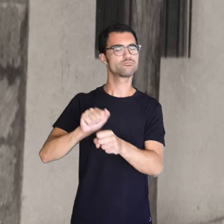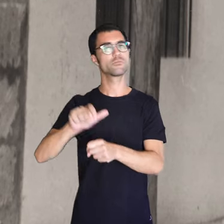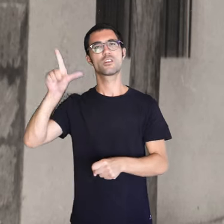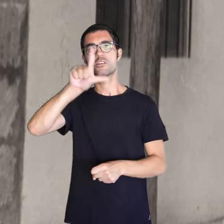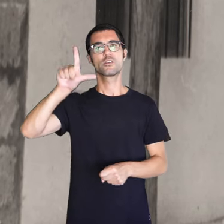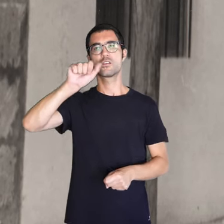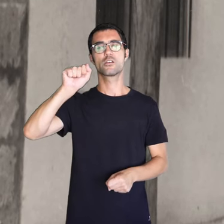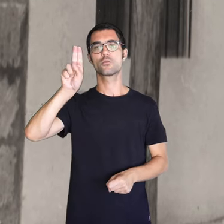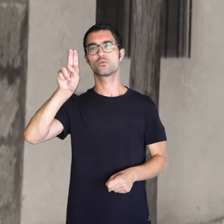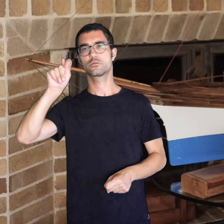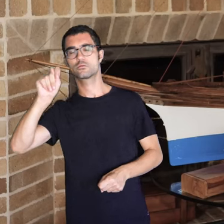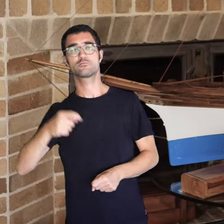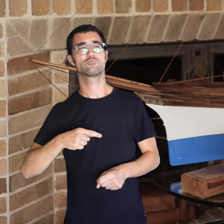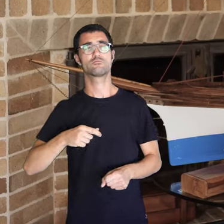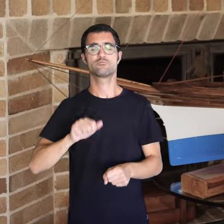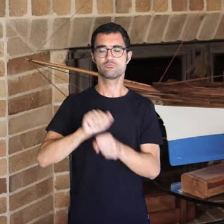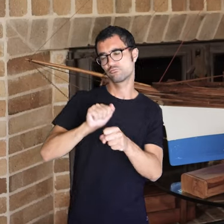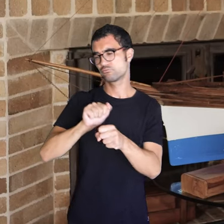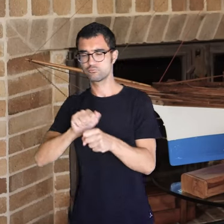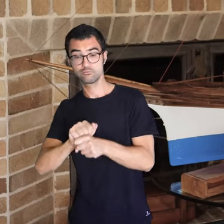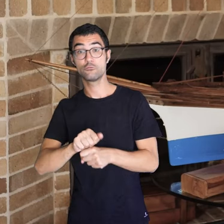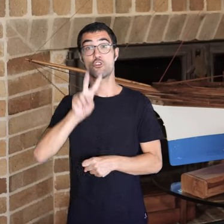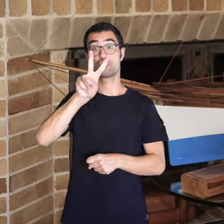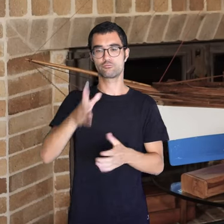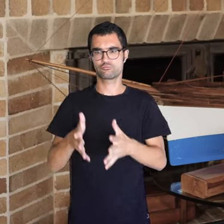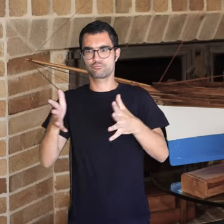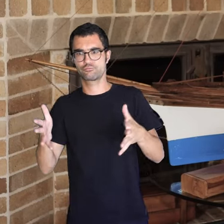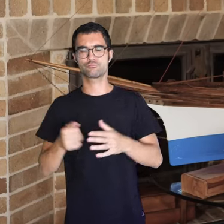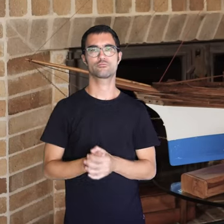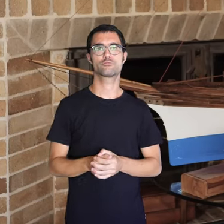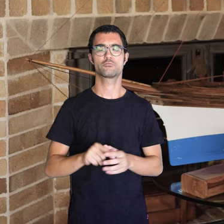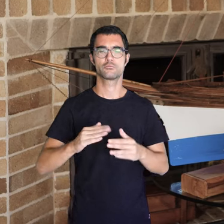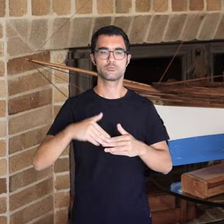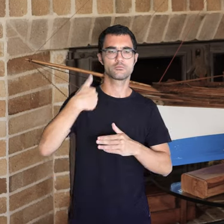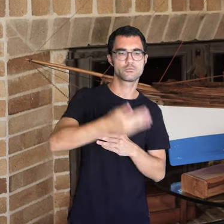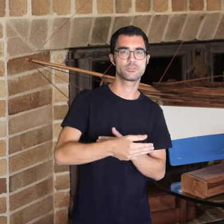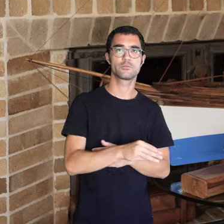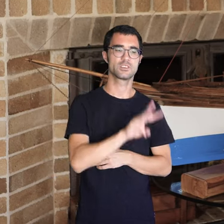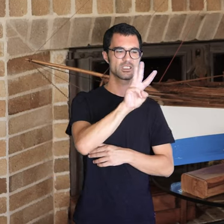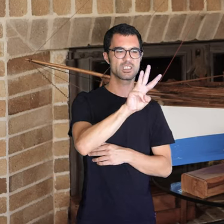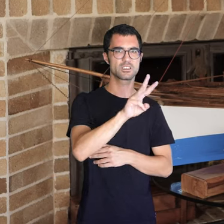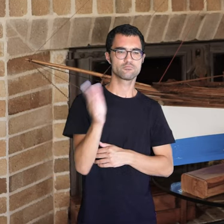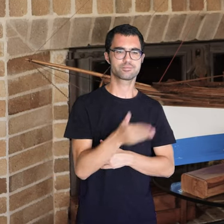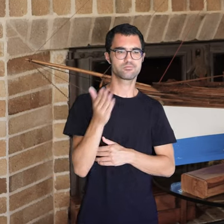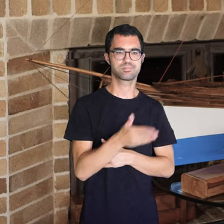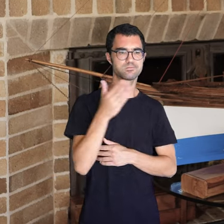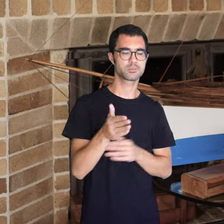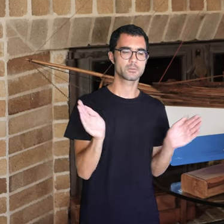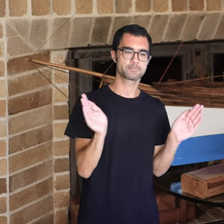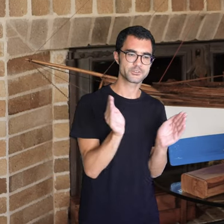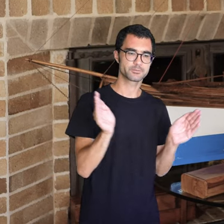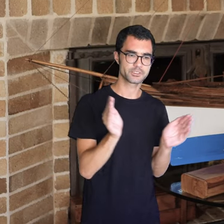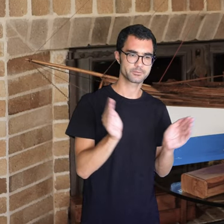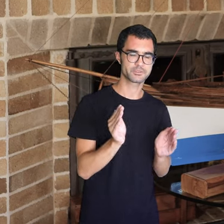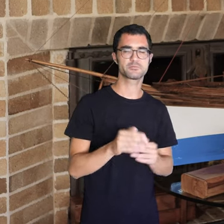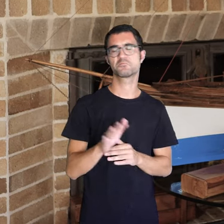llaüts, vàrem fer dos de grossets i després tres de seguits un poc més